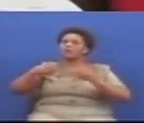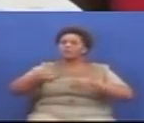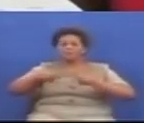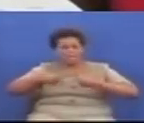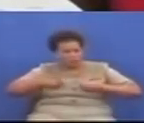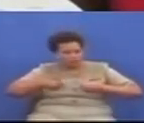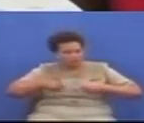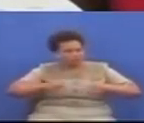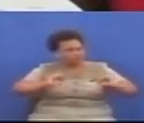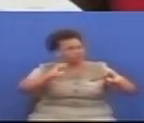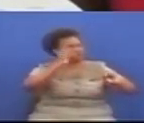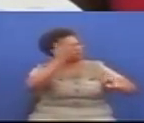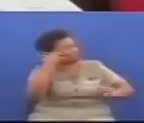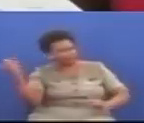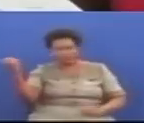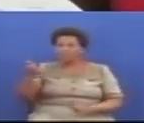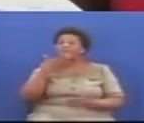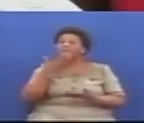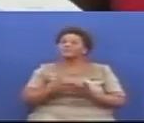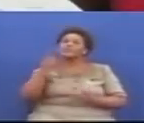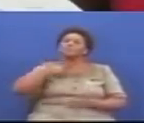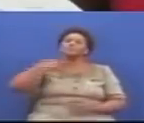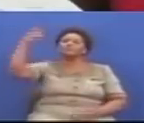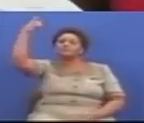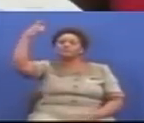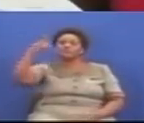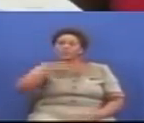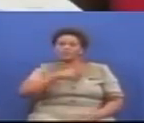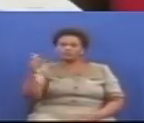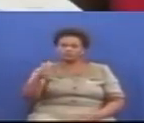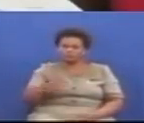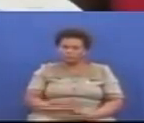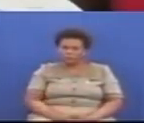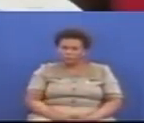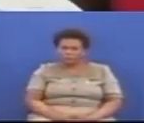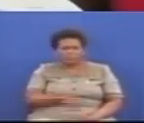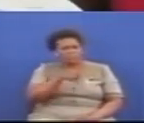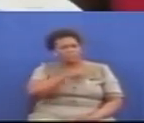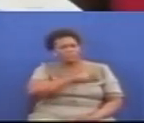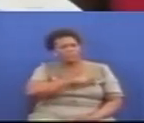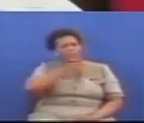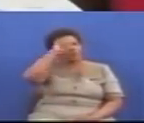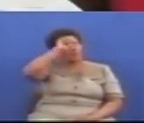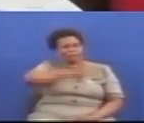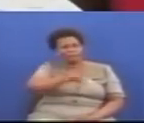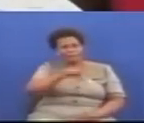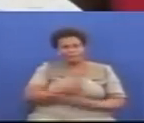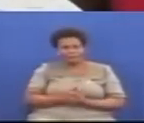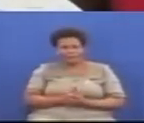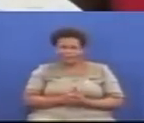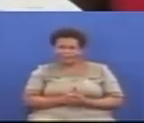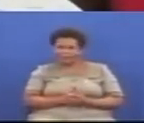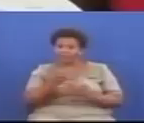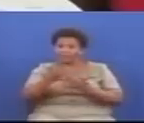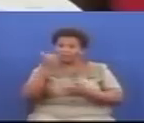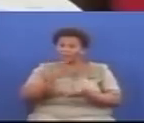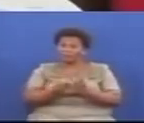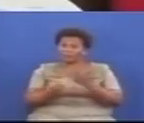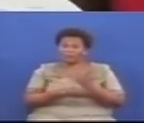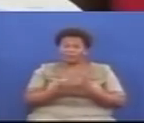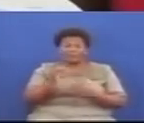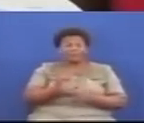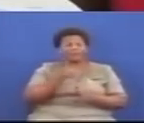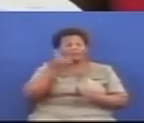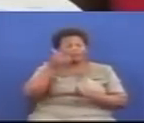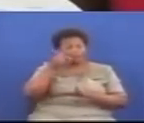Rais wanapenda wanyonge watu wa bodaboda, lakini tabia hii ni mbaya sana kwa kupora. Kesho atakuwa na bastola, atakwenda